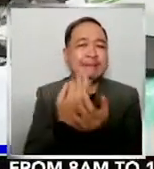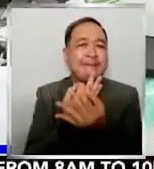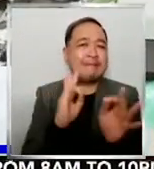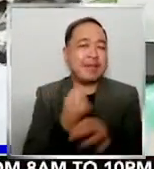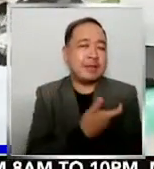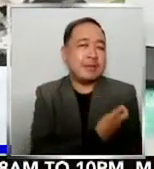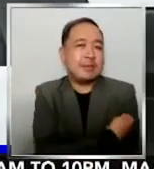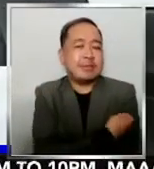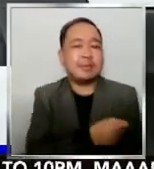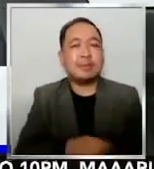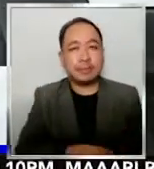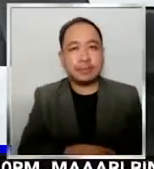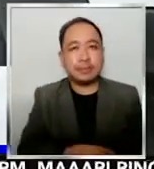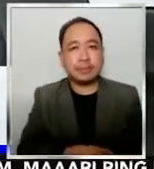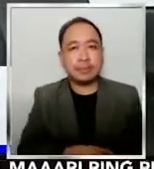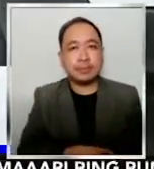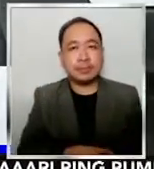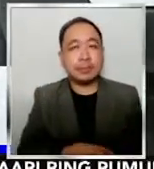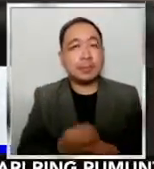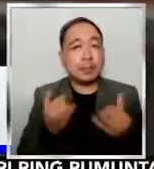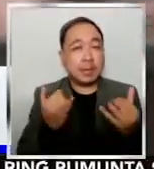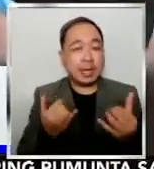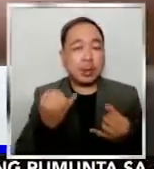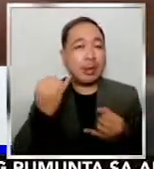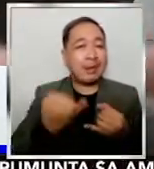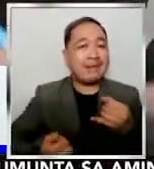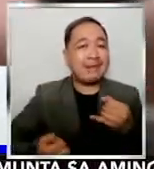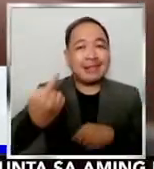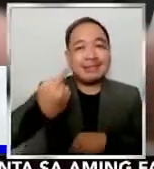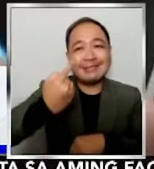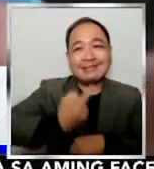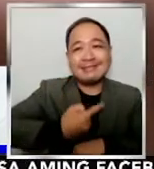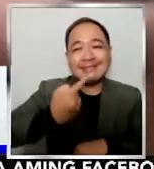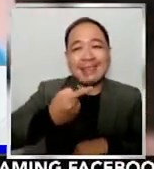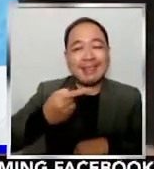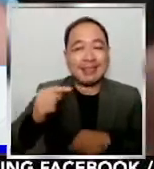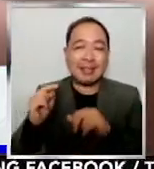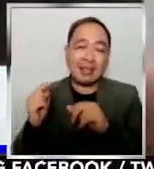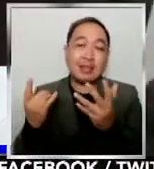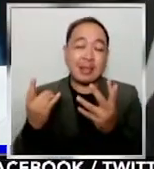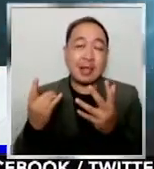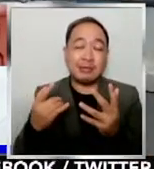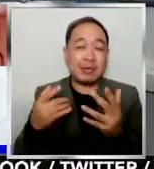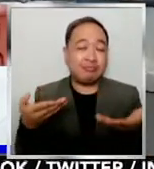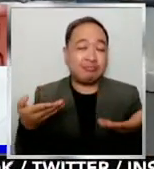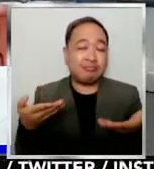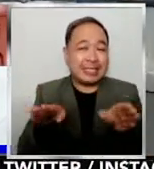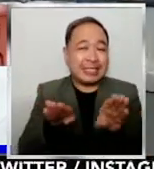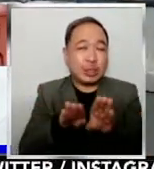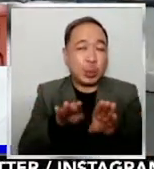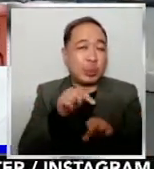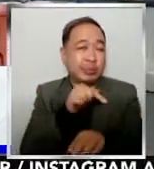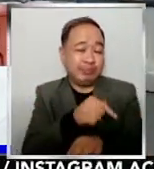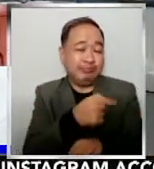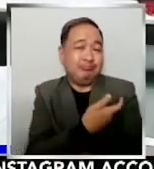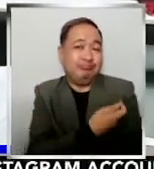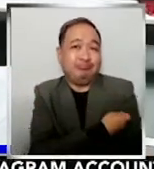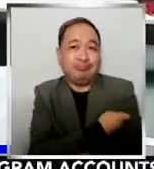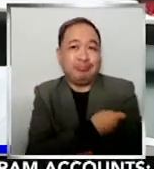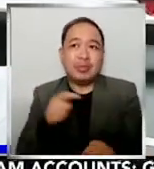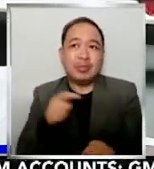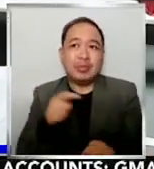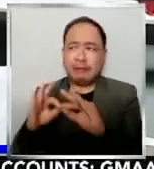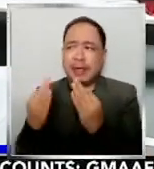Humabol sa huling araw ng drive-thru vaccination sa Quirino Grandstand ang magkakaanak na ito, lula ng kanilang sasakyan. Enero ngayong taon nang buksan